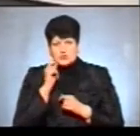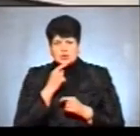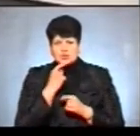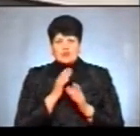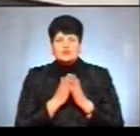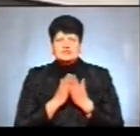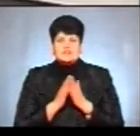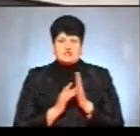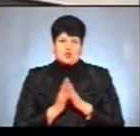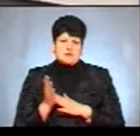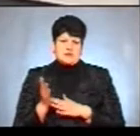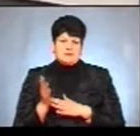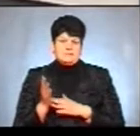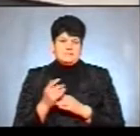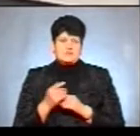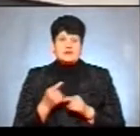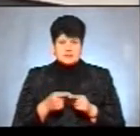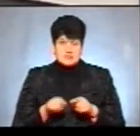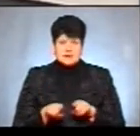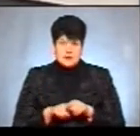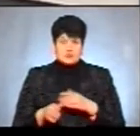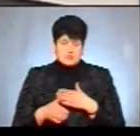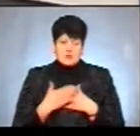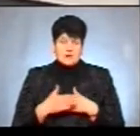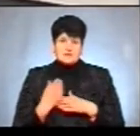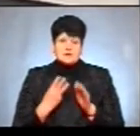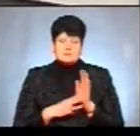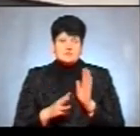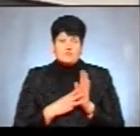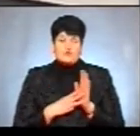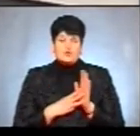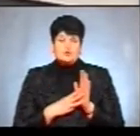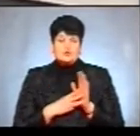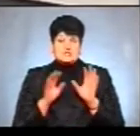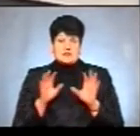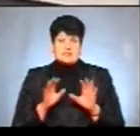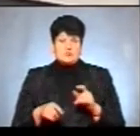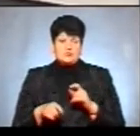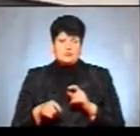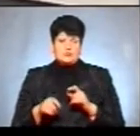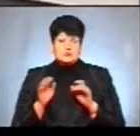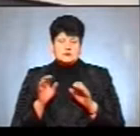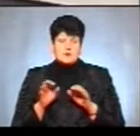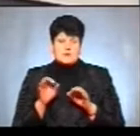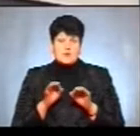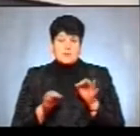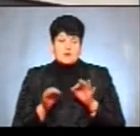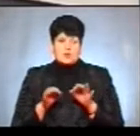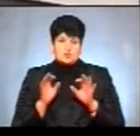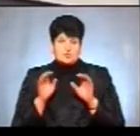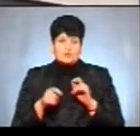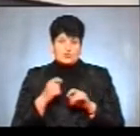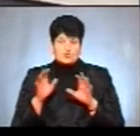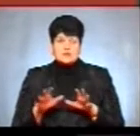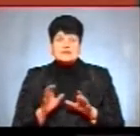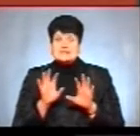червонокнижних рослин. Такі дії також караються 88 статтею Кодексу про адмінправопорушення. І за такий незаконний ввіз або